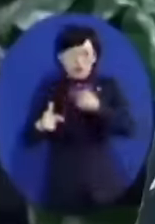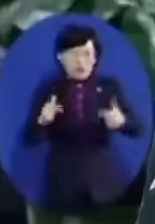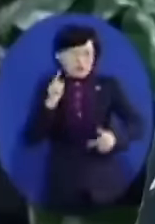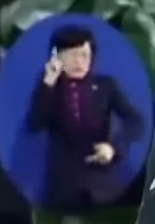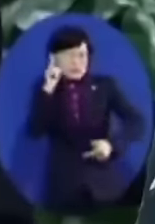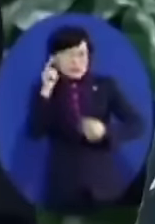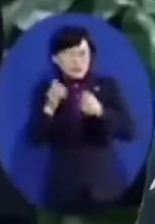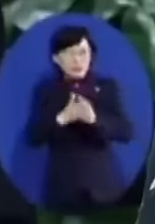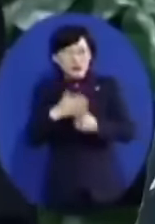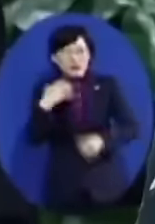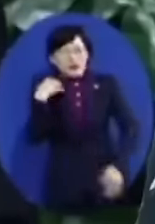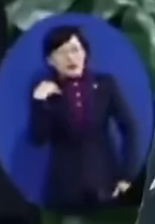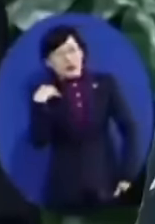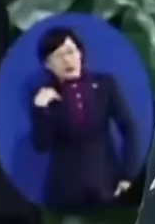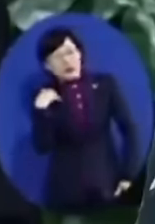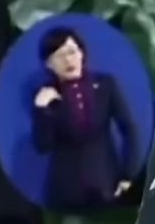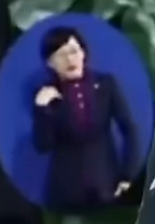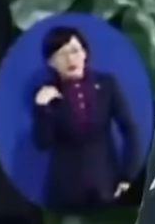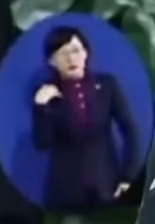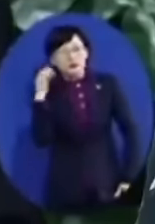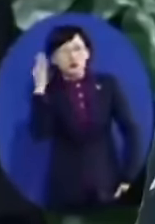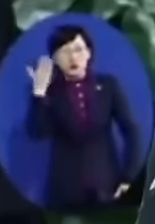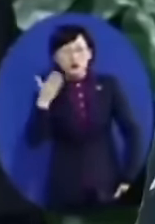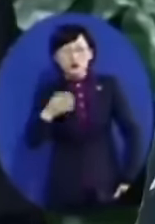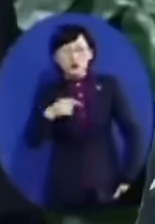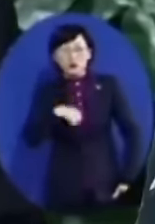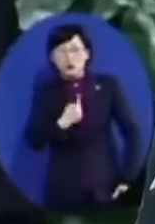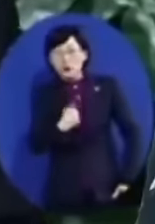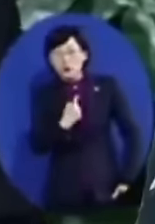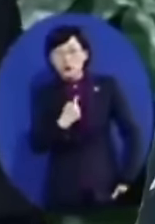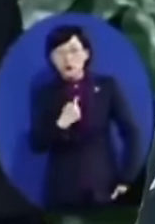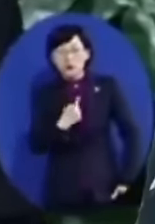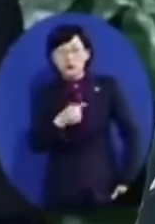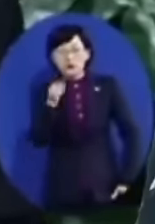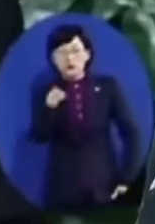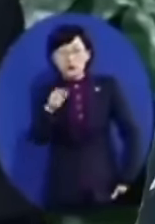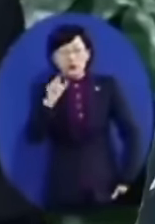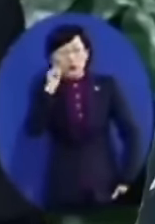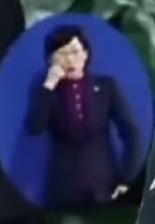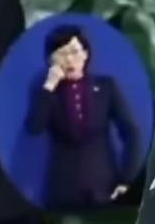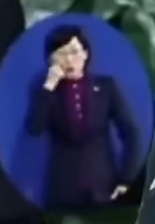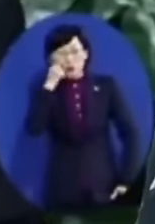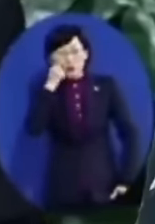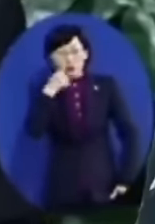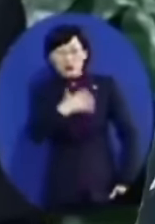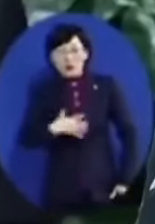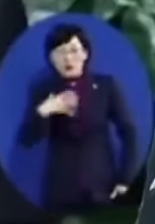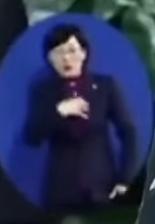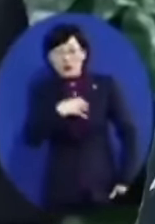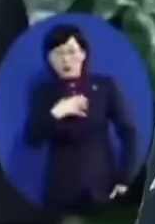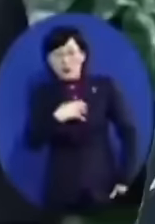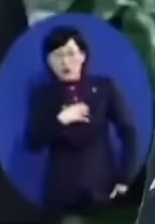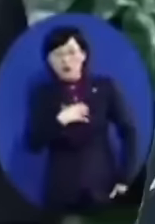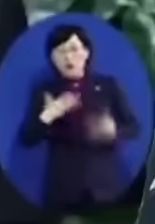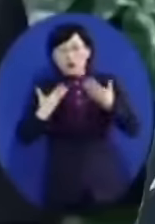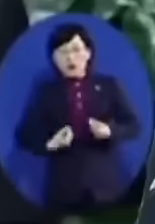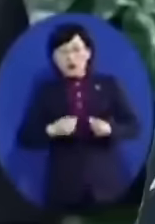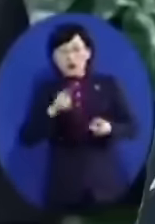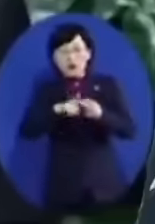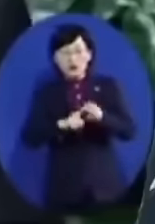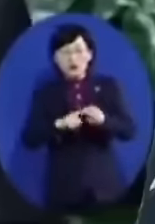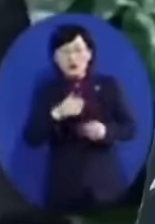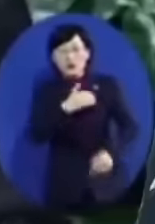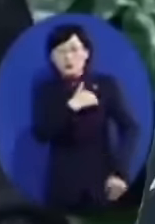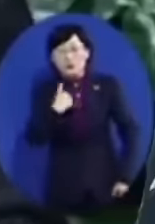자기로 감당을 못합니다. 자기로서 도저히 그 어려운 염려, 근심, 불안, 초조, 절망 감당하지